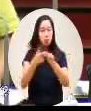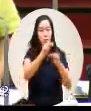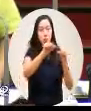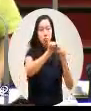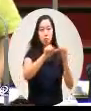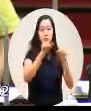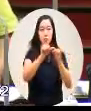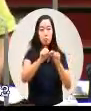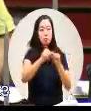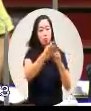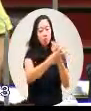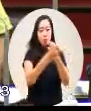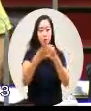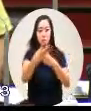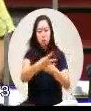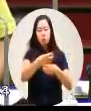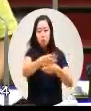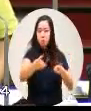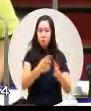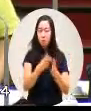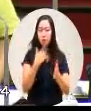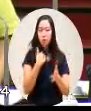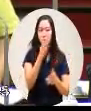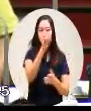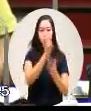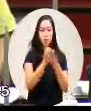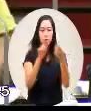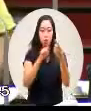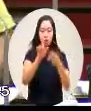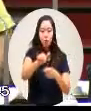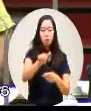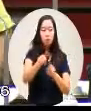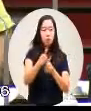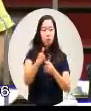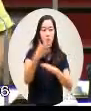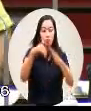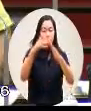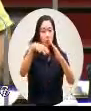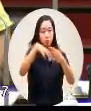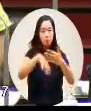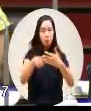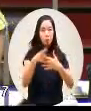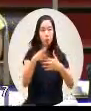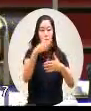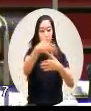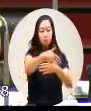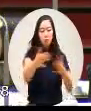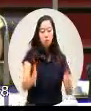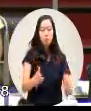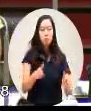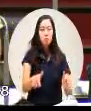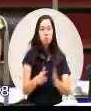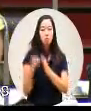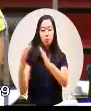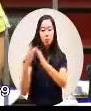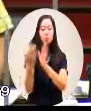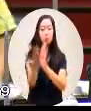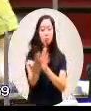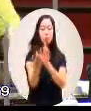五年四班，我一个老师啦，好好，我的教室引导徛在桌子对